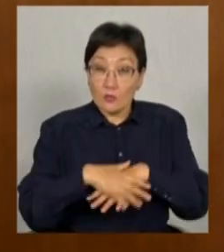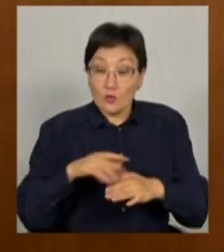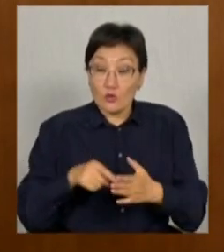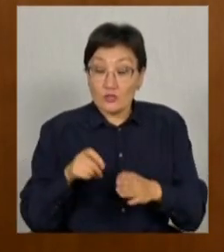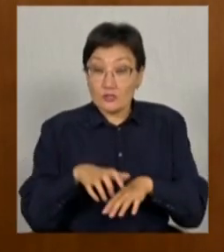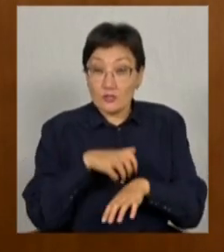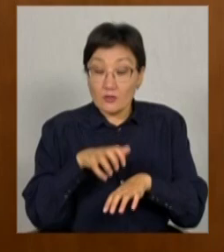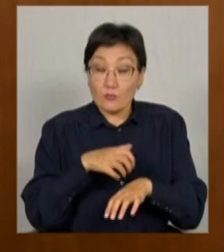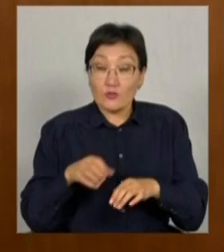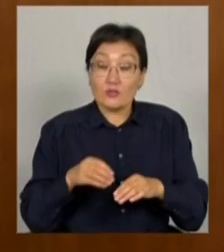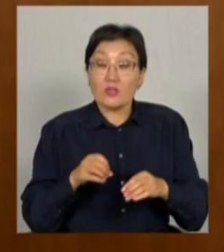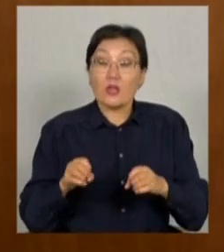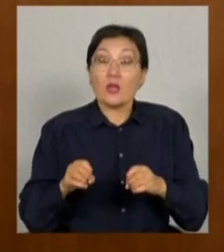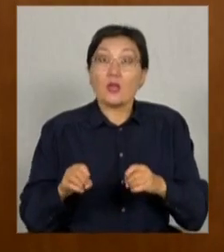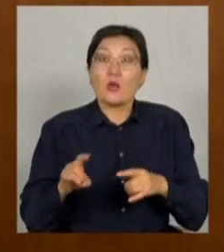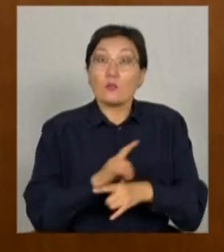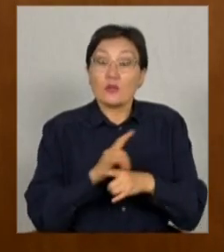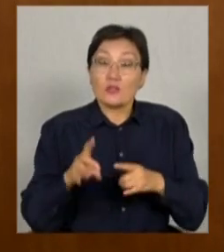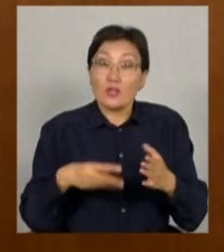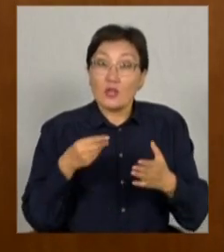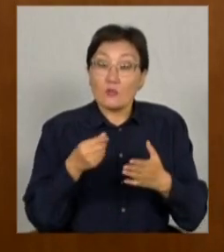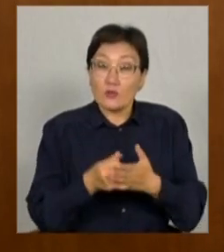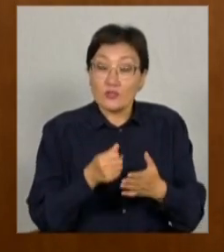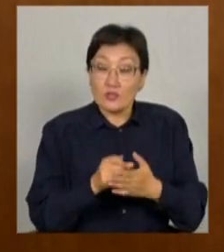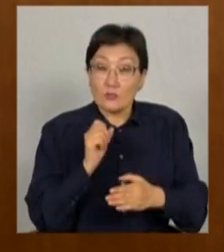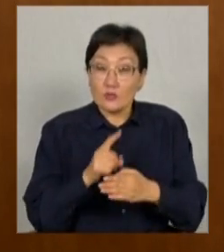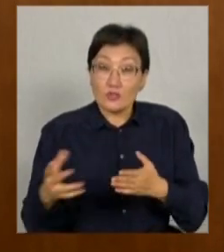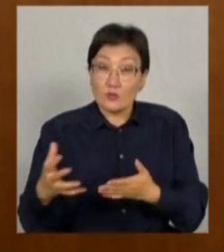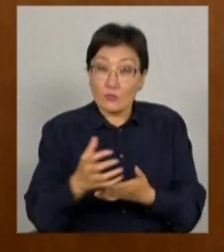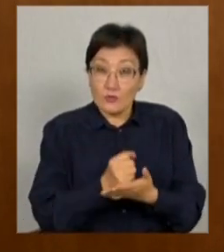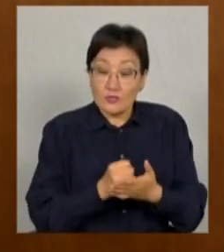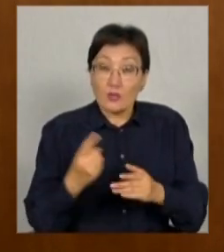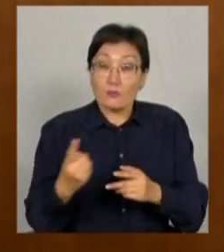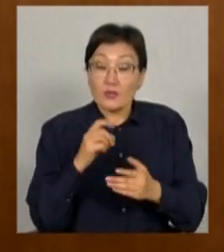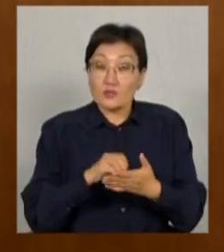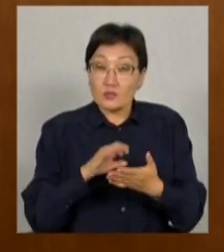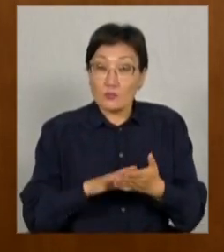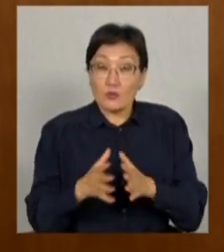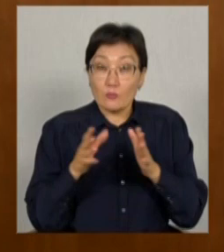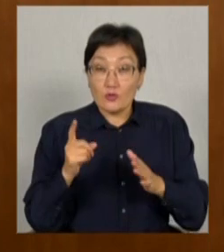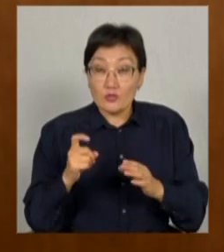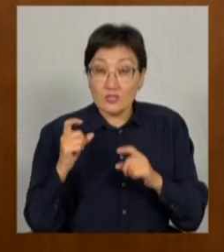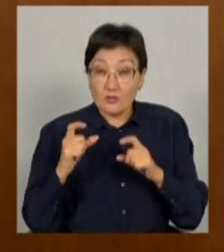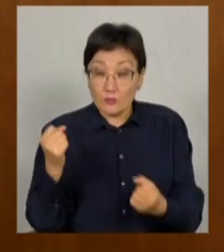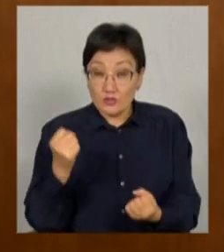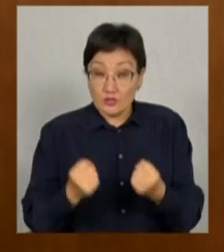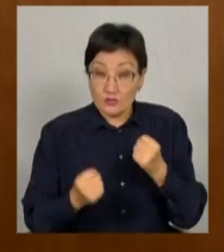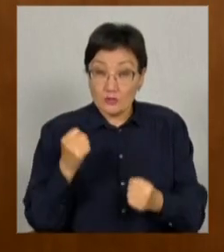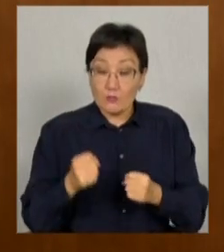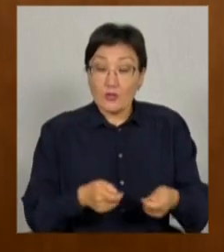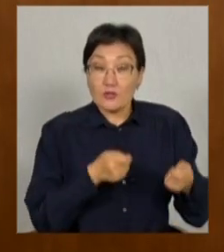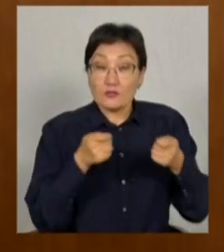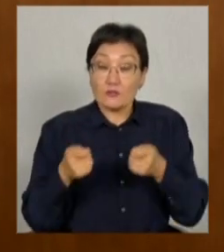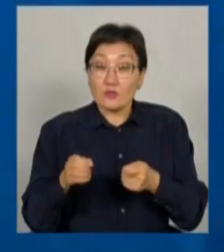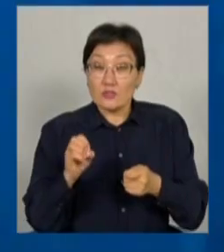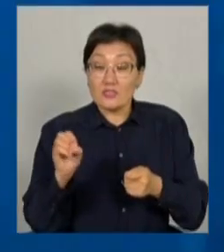Кокшетау поддельных платежных поручений об уплате сбора за первичную регистрацию более 100 автотранспортных средств, завезенных из